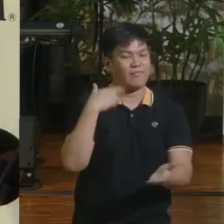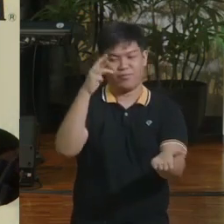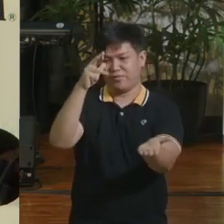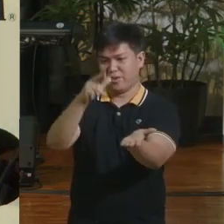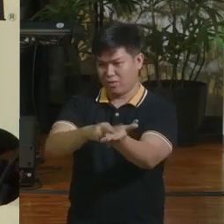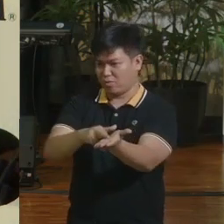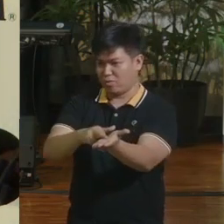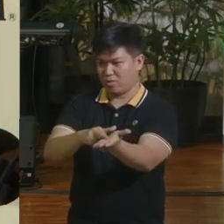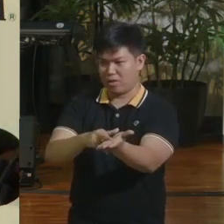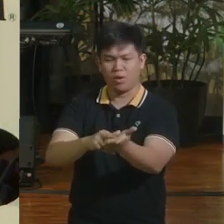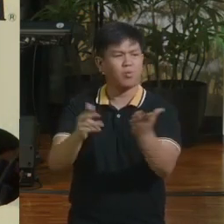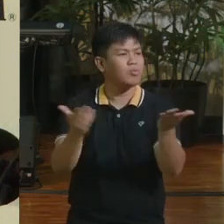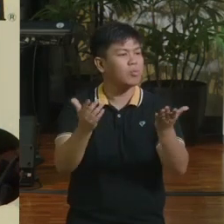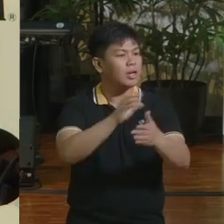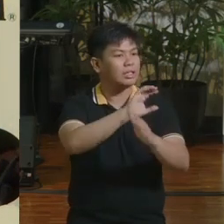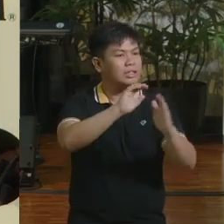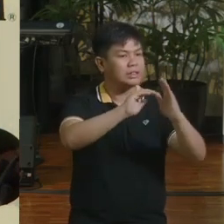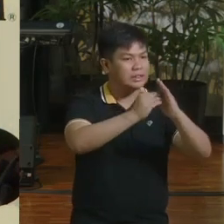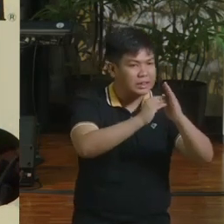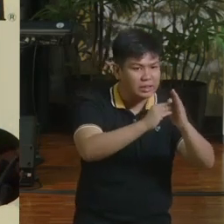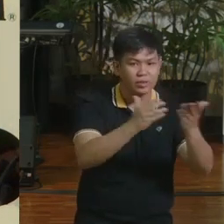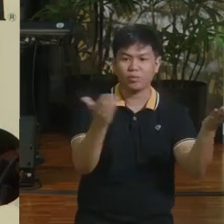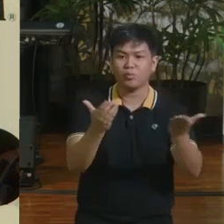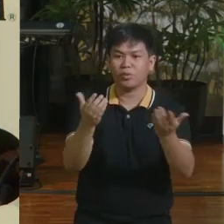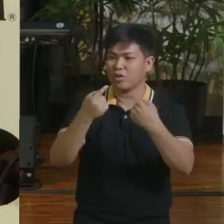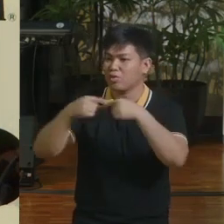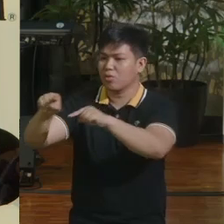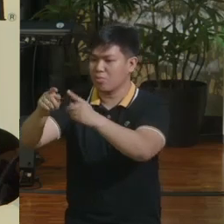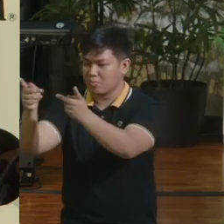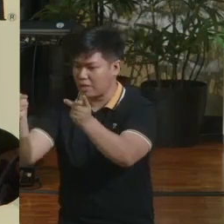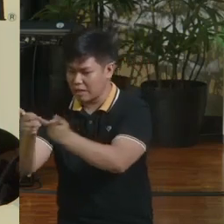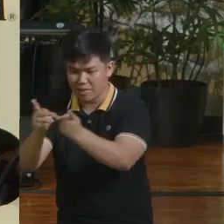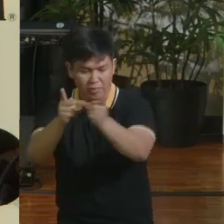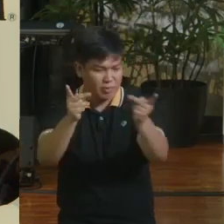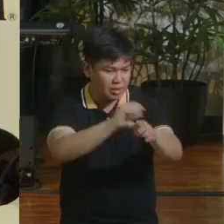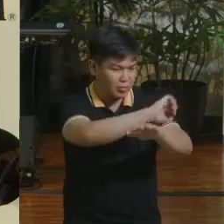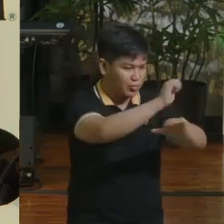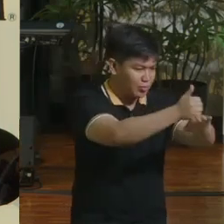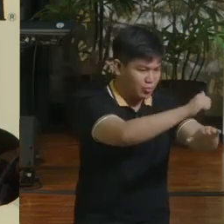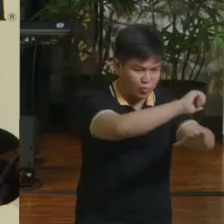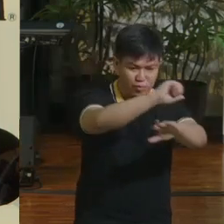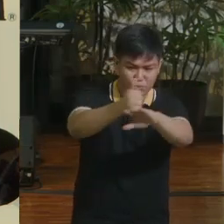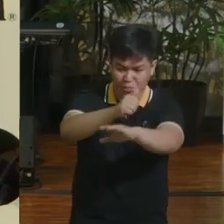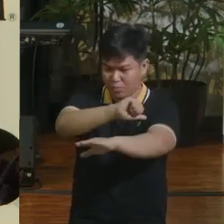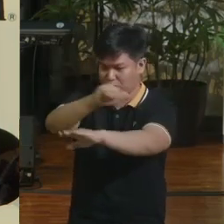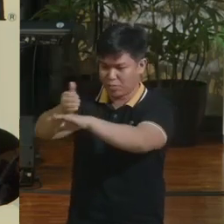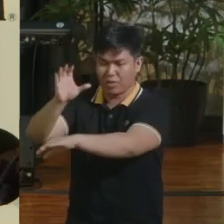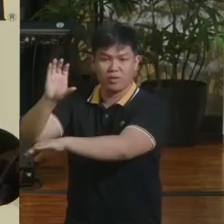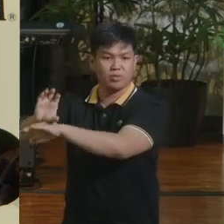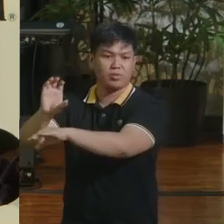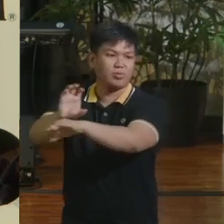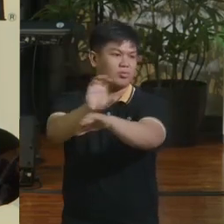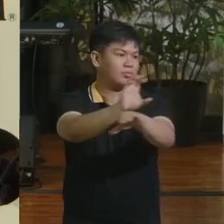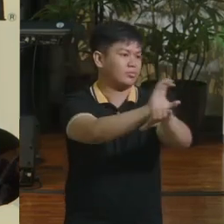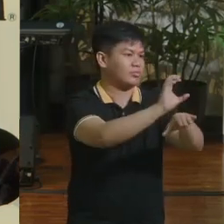ni Barnabas upang i-proclaim ang gospel at magtaguyod ng mga